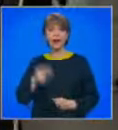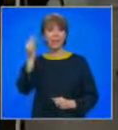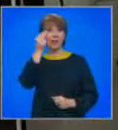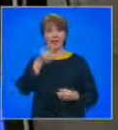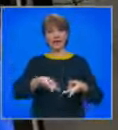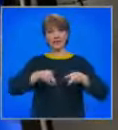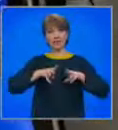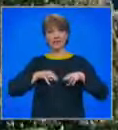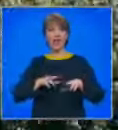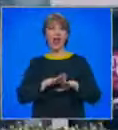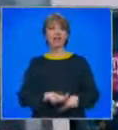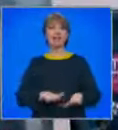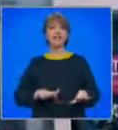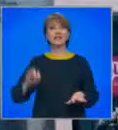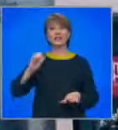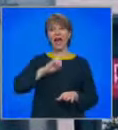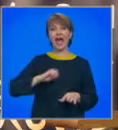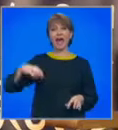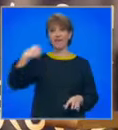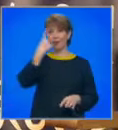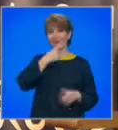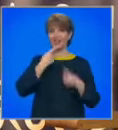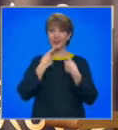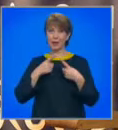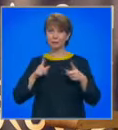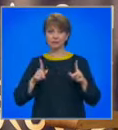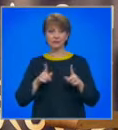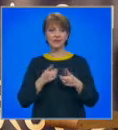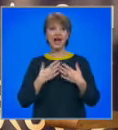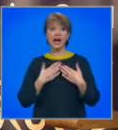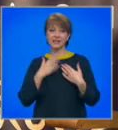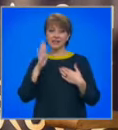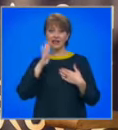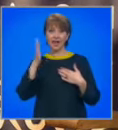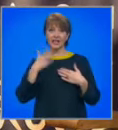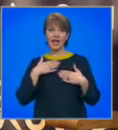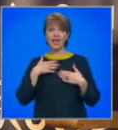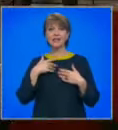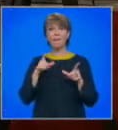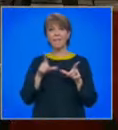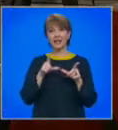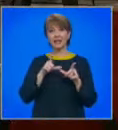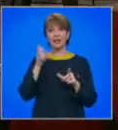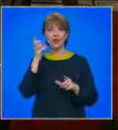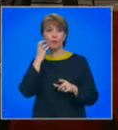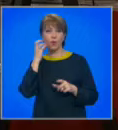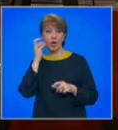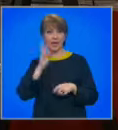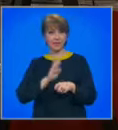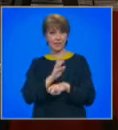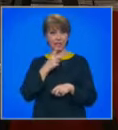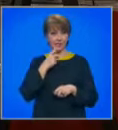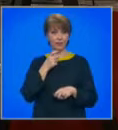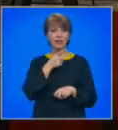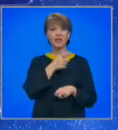България се завръща на детската Евровизия. Здравейте, аз съм Мартин, на 13 години от град Варна. Аз съм Денислава и съм на